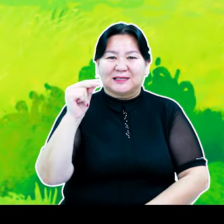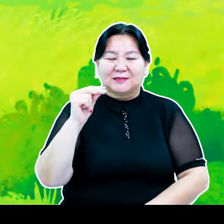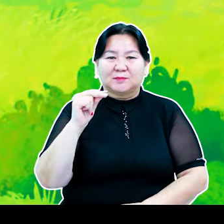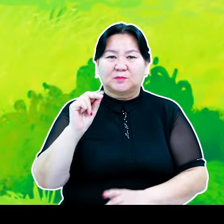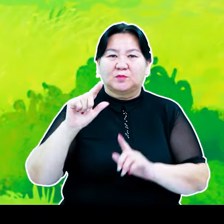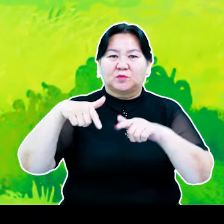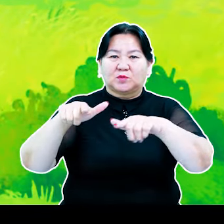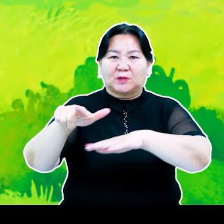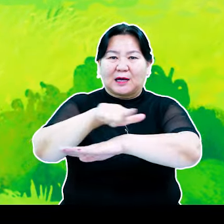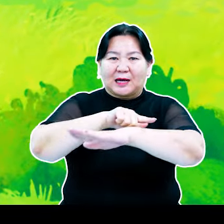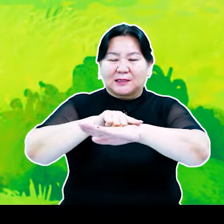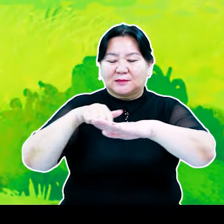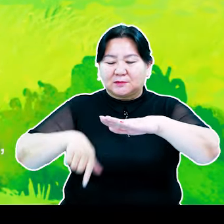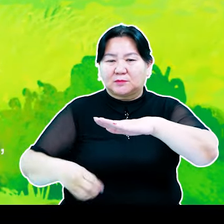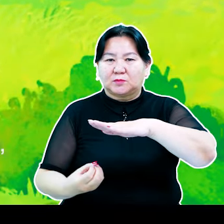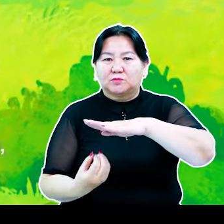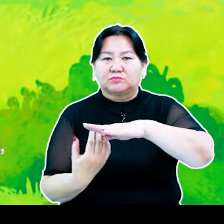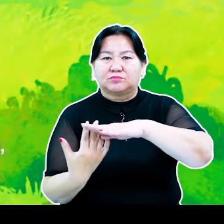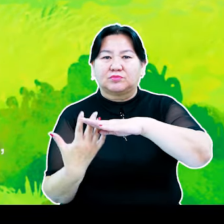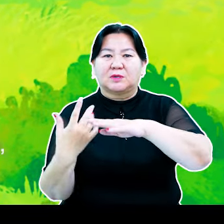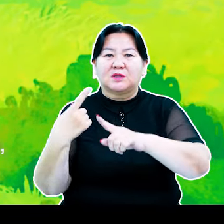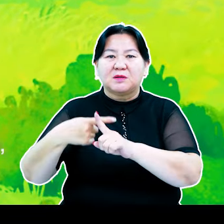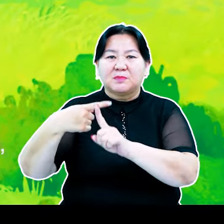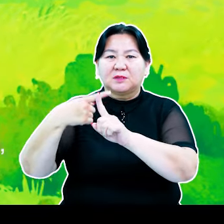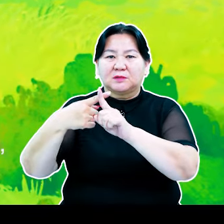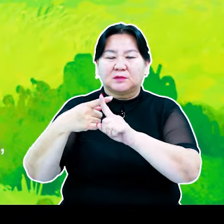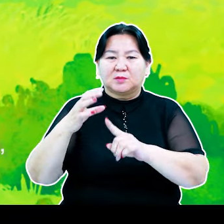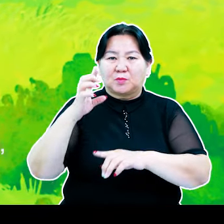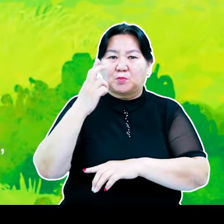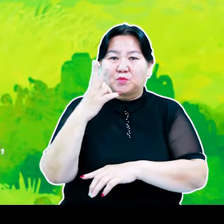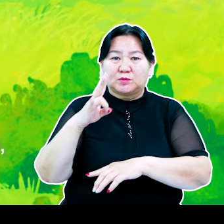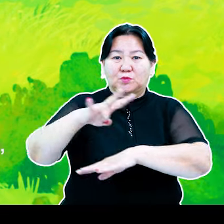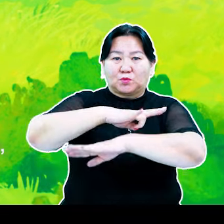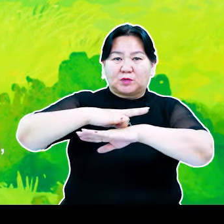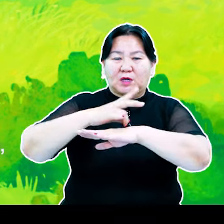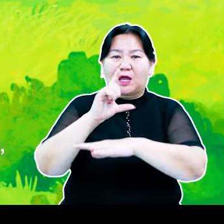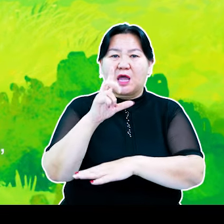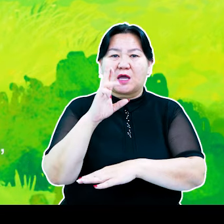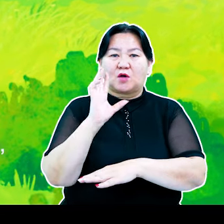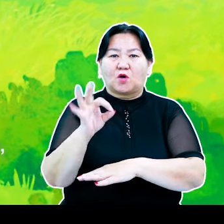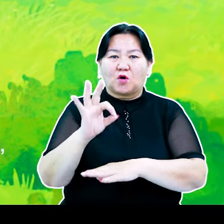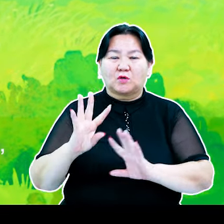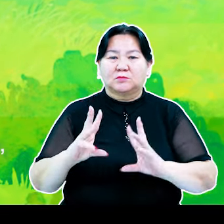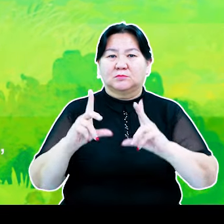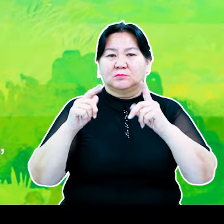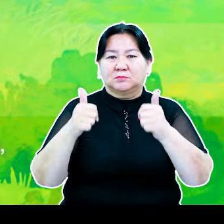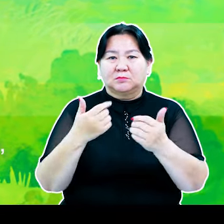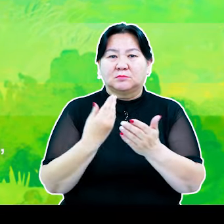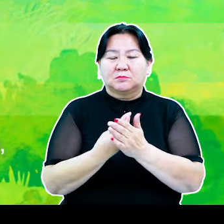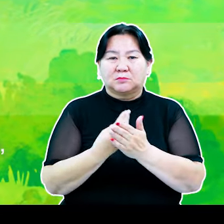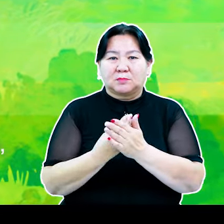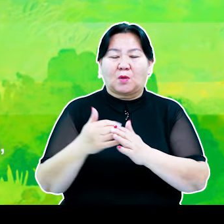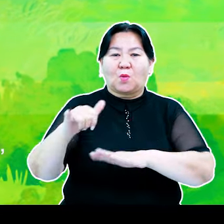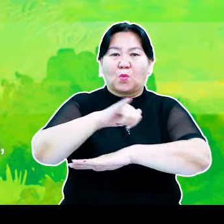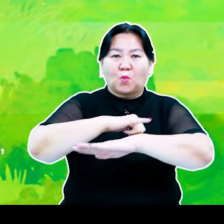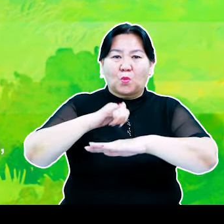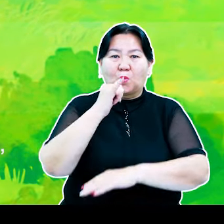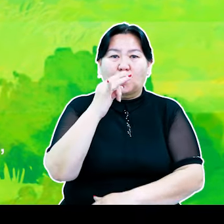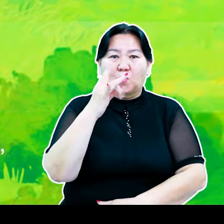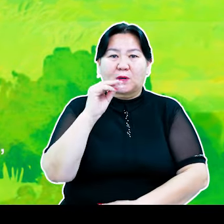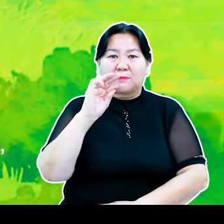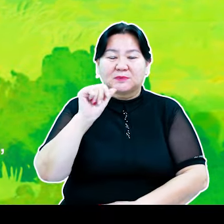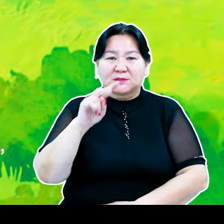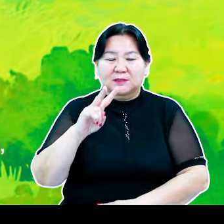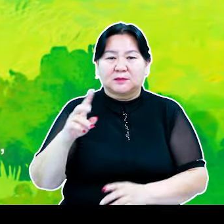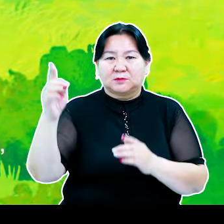усны чанар болон урсаж хөрсний үржил шим нэмэгдэж тухайн бүс нутгийн экосистемийн тэнцвэрт байдал